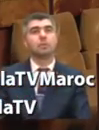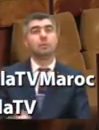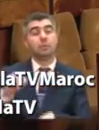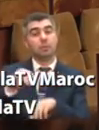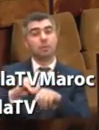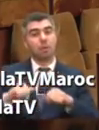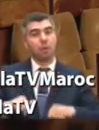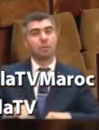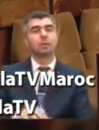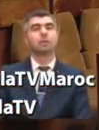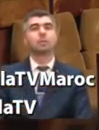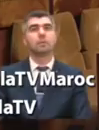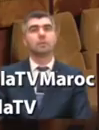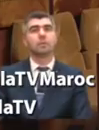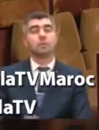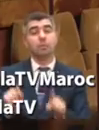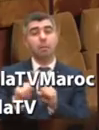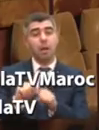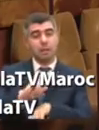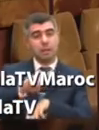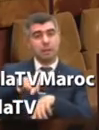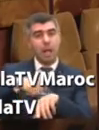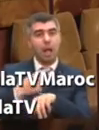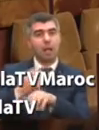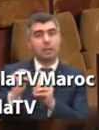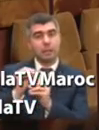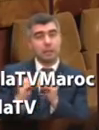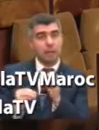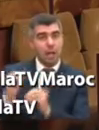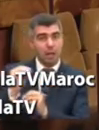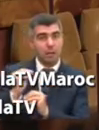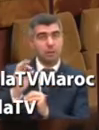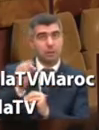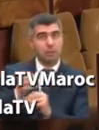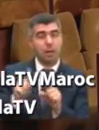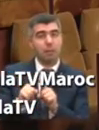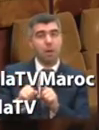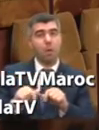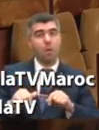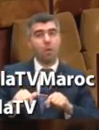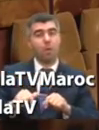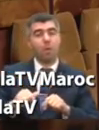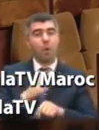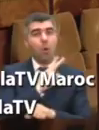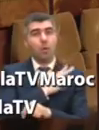الوزير تكلمتوا على التعويض ديال الساعات الإضافية. واش في حالة الرفض ديال الأساتذة النظاميين أنهم يعوضوا هاد الساعات الإضافية غادي يلجؤوا